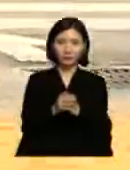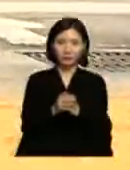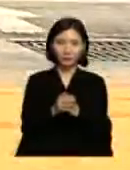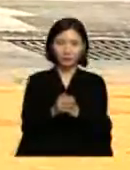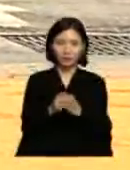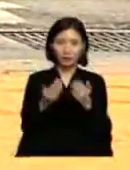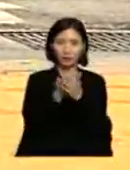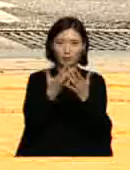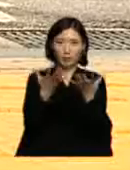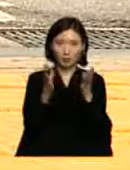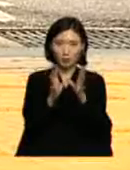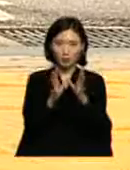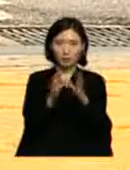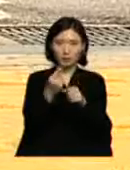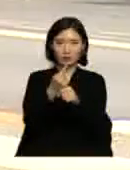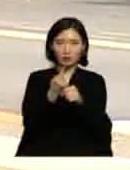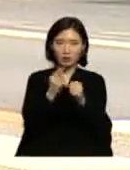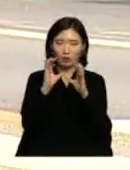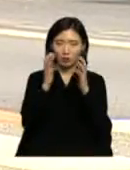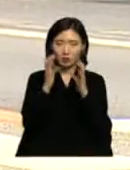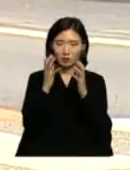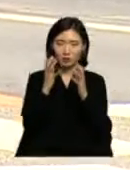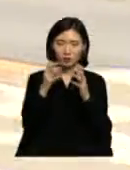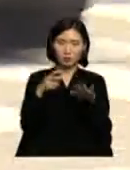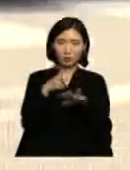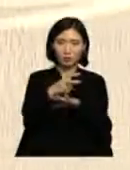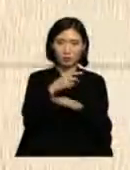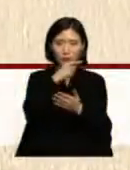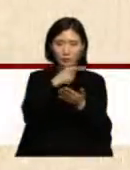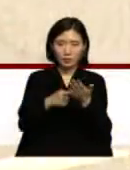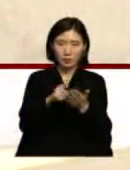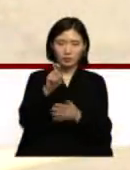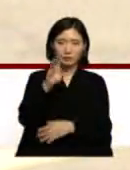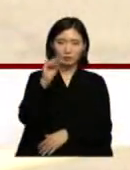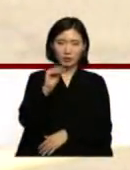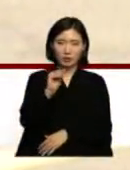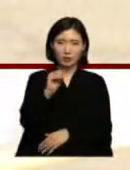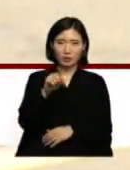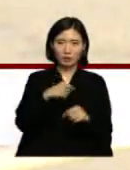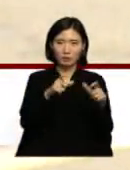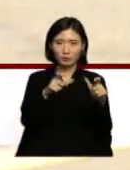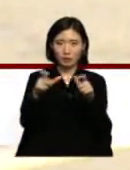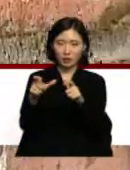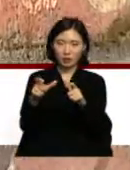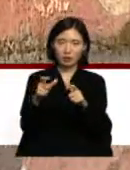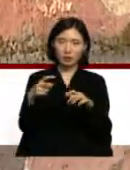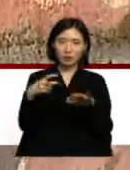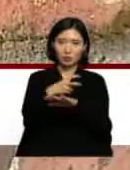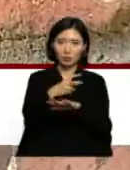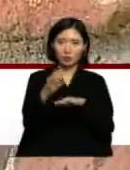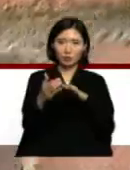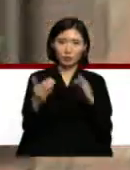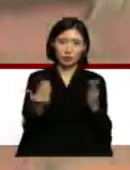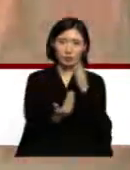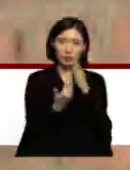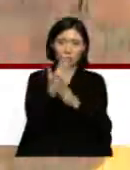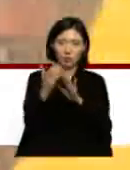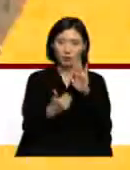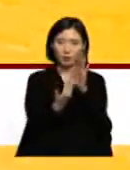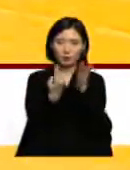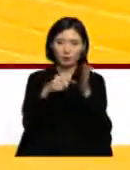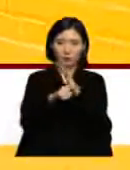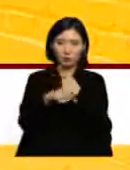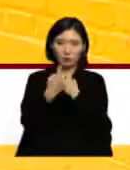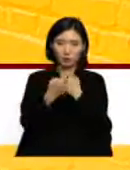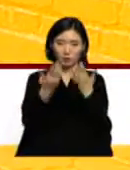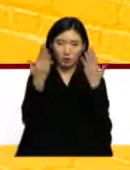따르면 지난해 어린이 교통사고 피해자 수는 10만 명. 자치구마다 교통사고를 예방하기 위해 초등학교를 중심으로